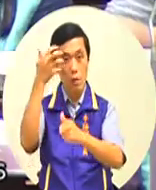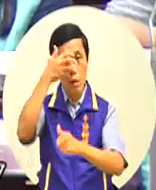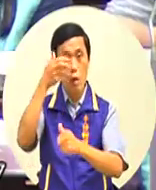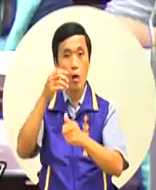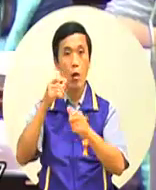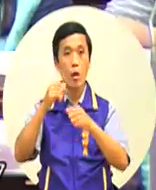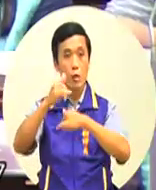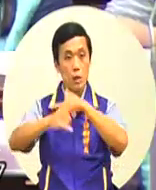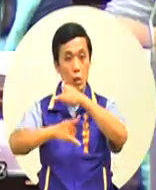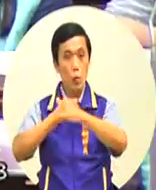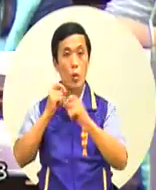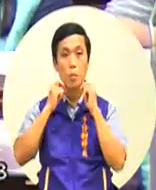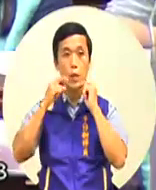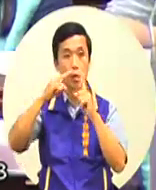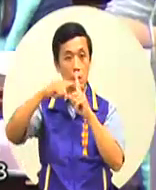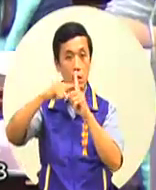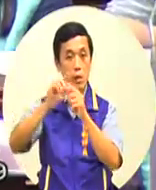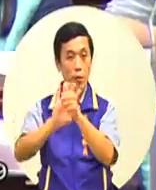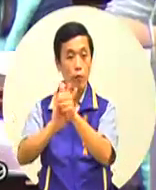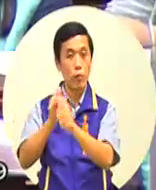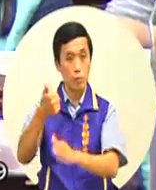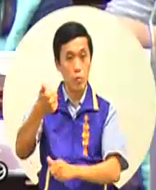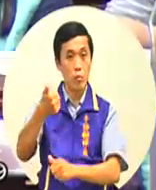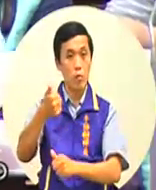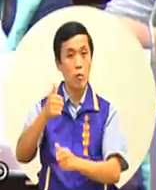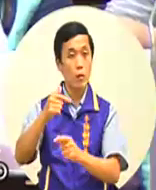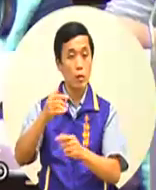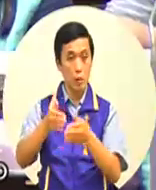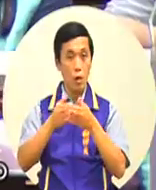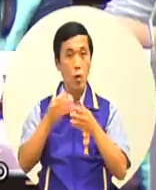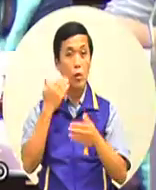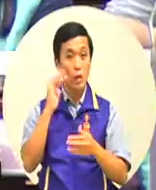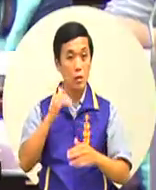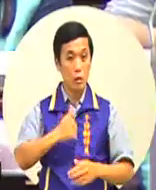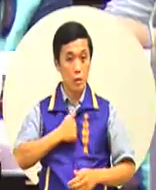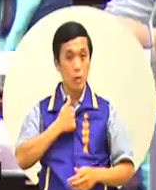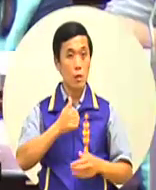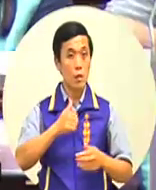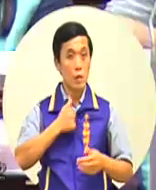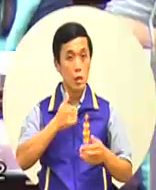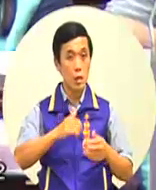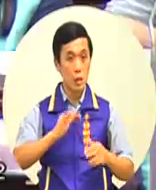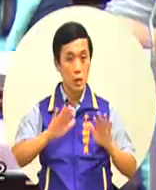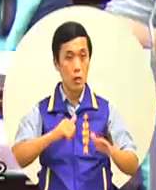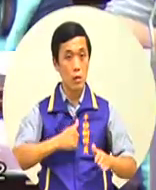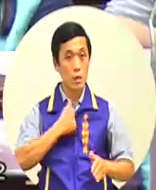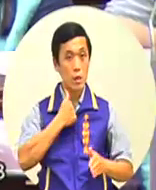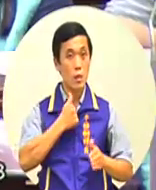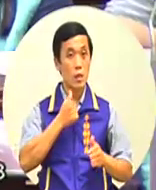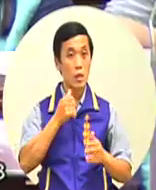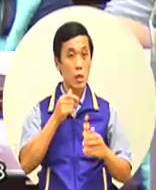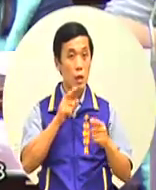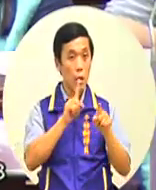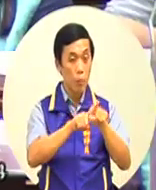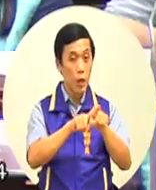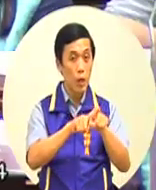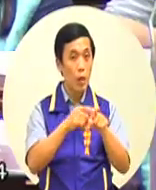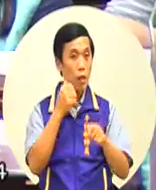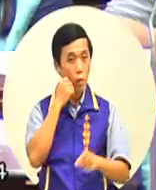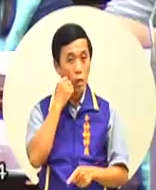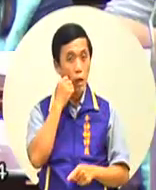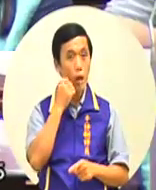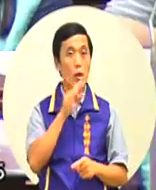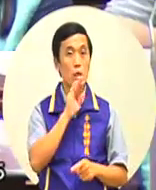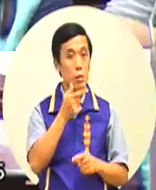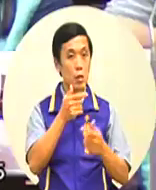的服务，但是如果跟我们现实面各县市可以达到现阶段有很大的困难的话，我们是不是